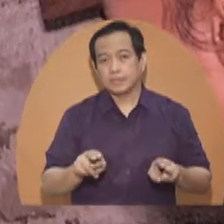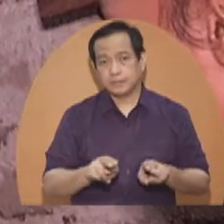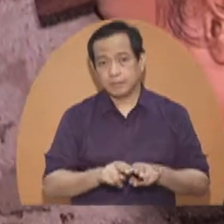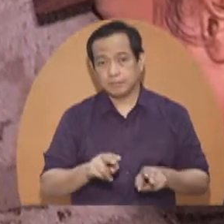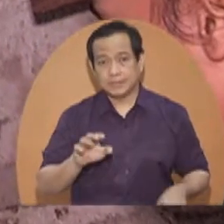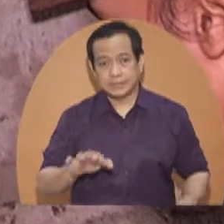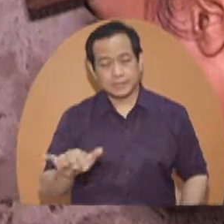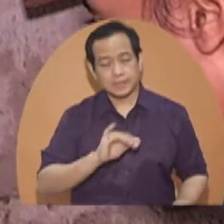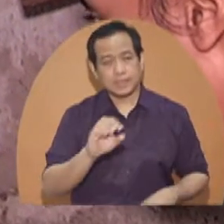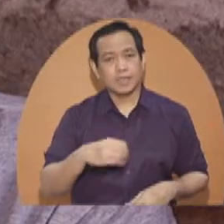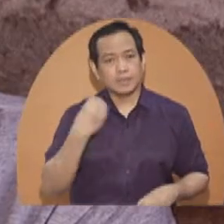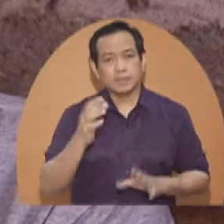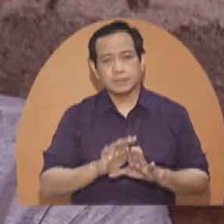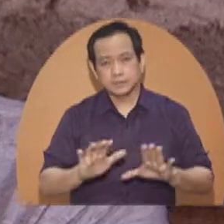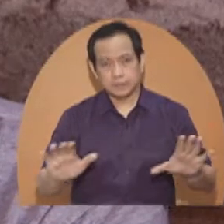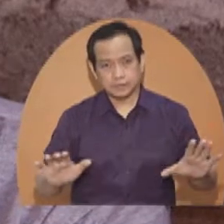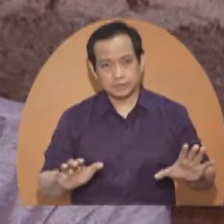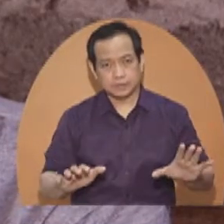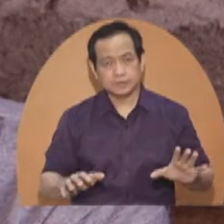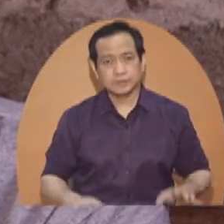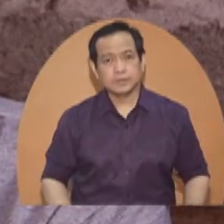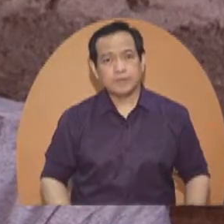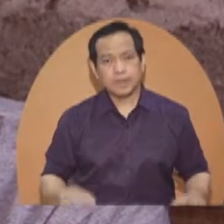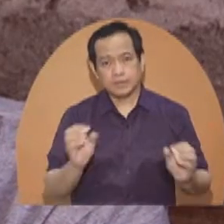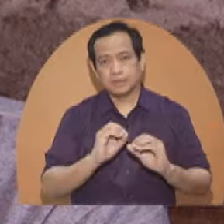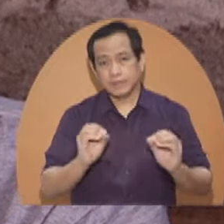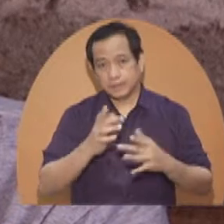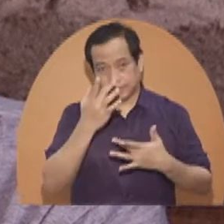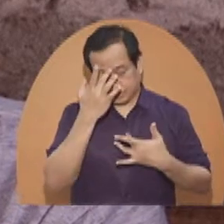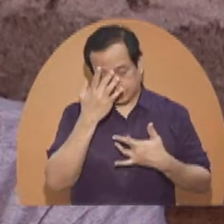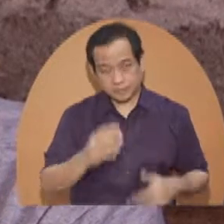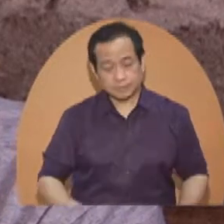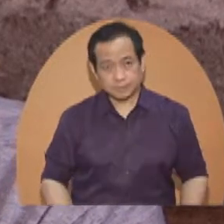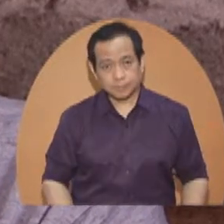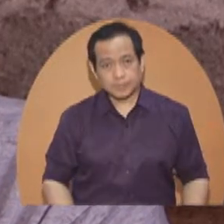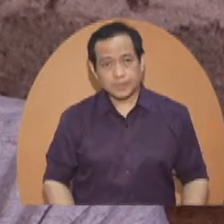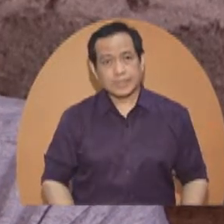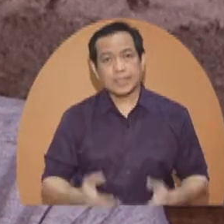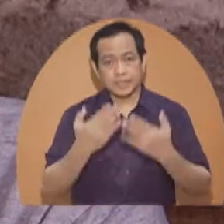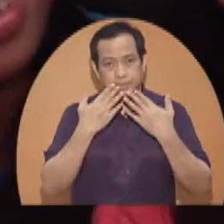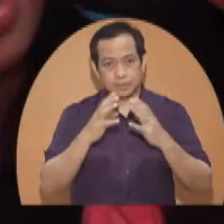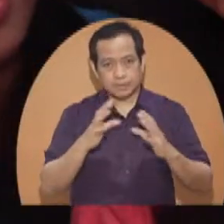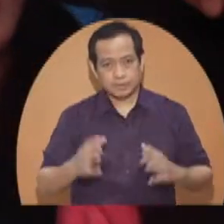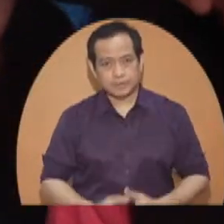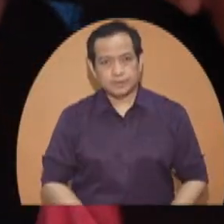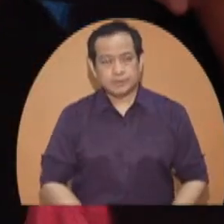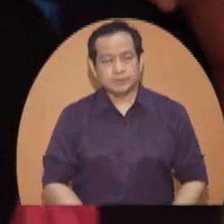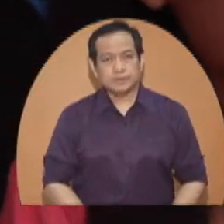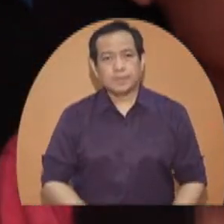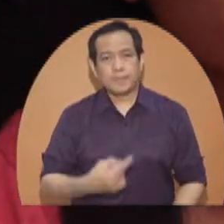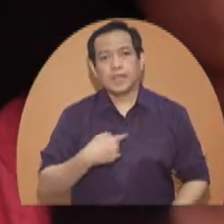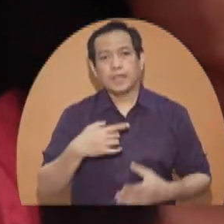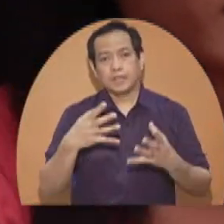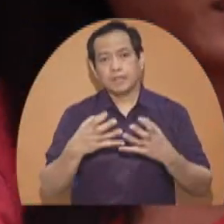kagaya ng ibang bata na walang nararamdaman. At maraming salamat